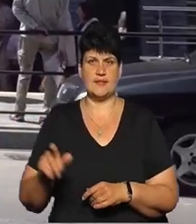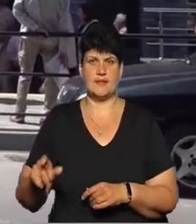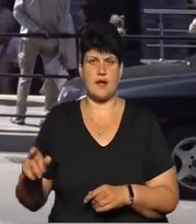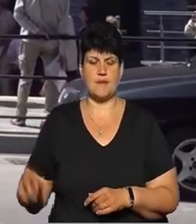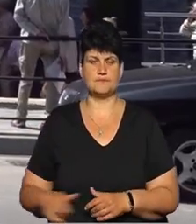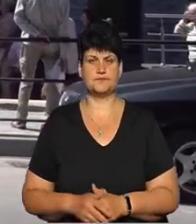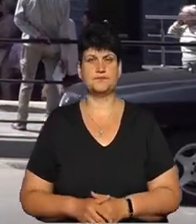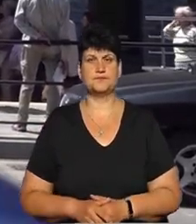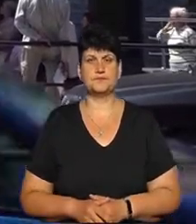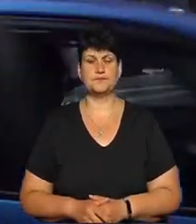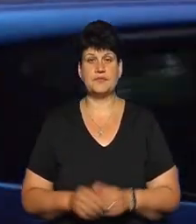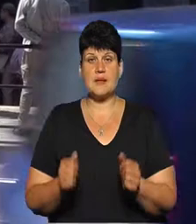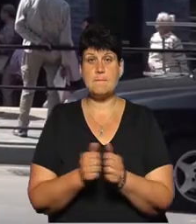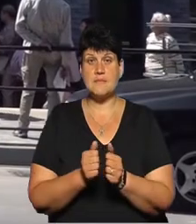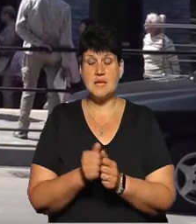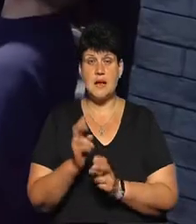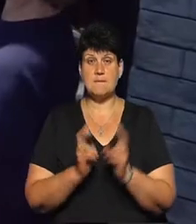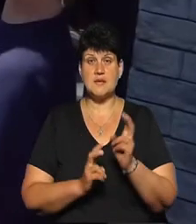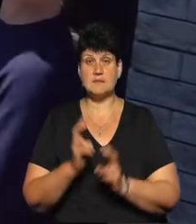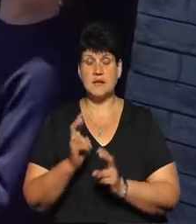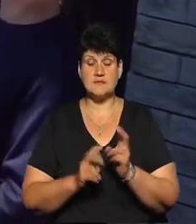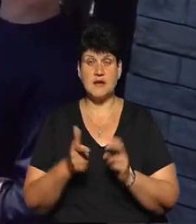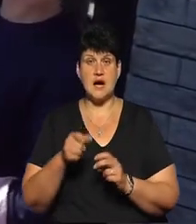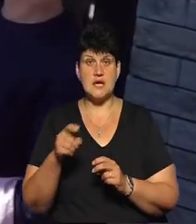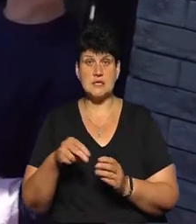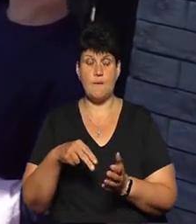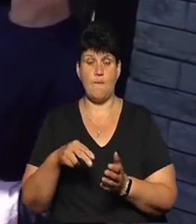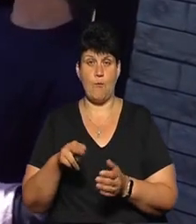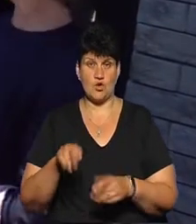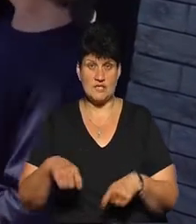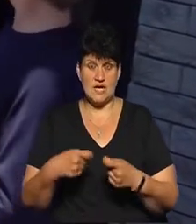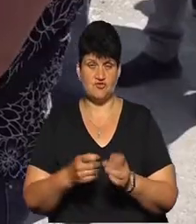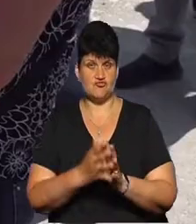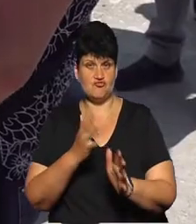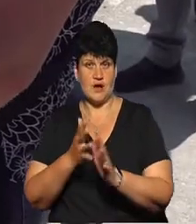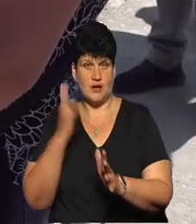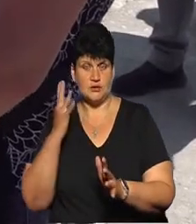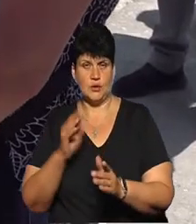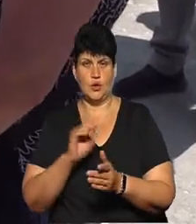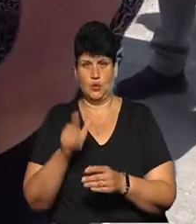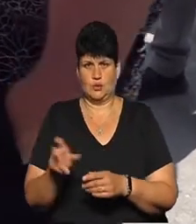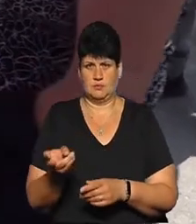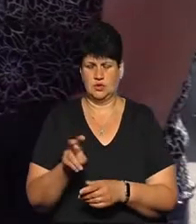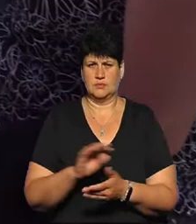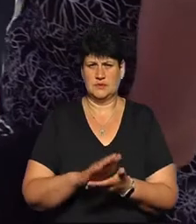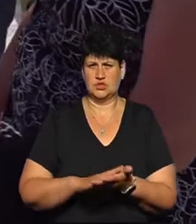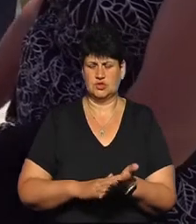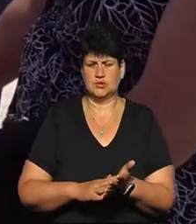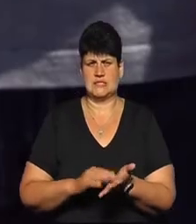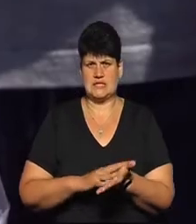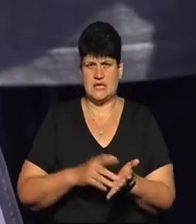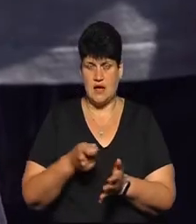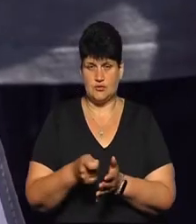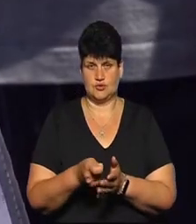Біля підприємства «Газпостач» у Тернополі черги. Люди прийшли, щоб написати заяви на повернення грошей. Тернополянка Тетяна показує нарахування за